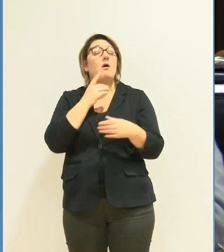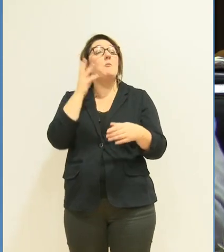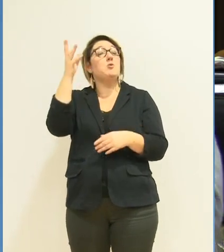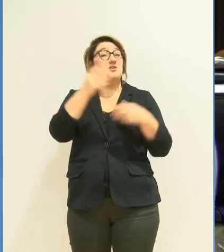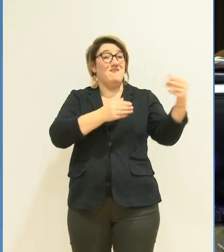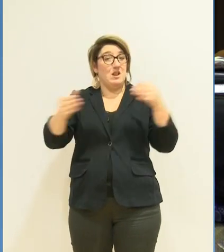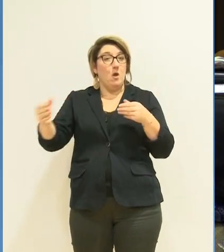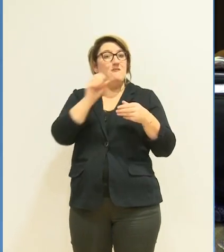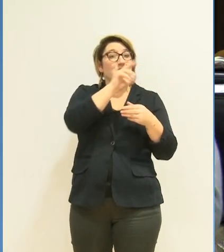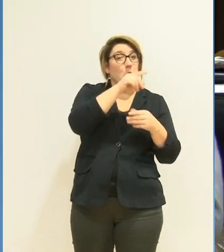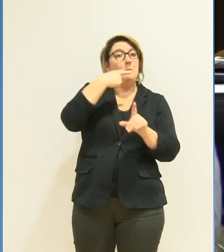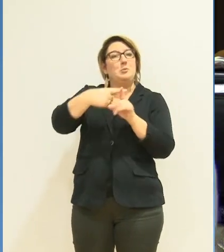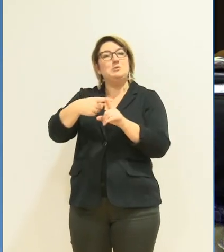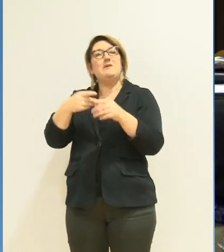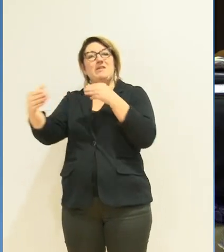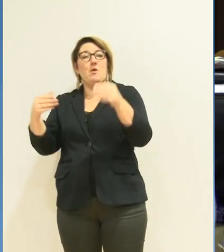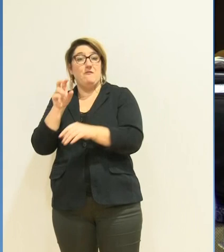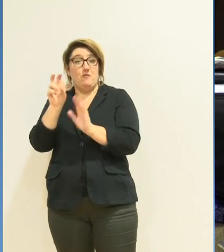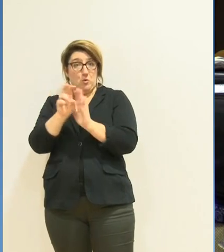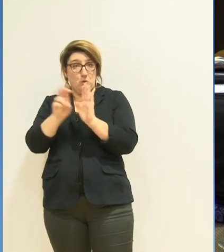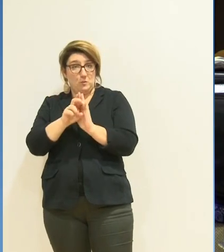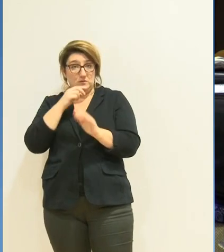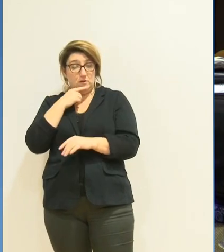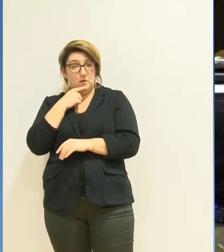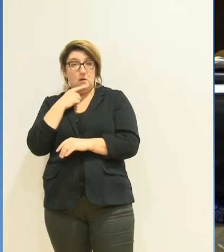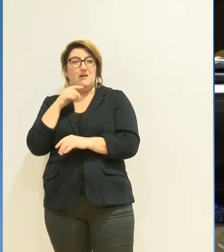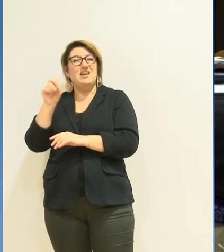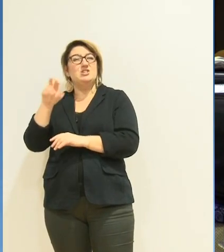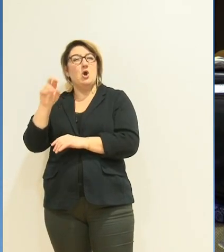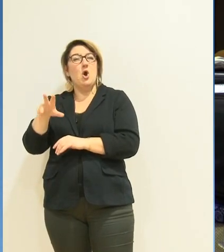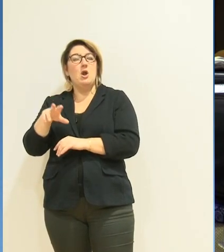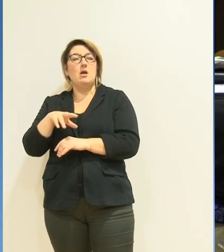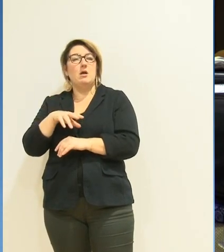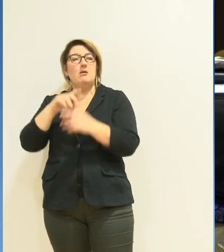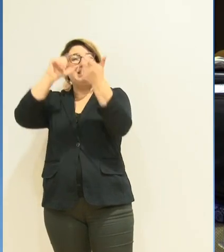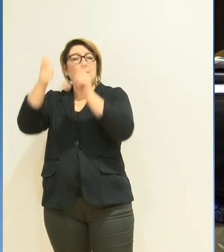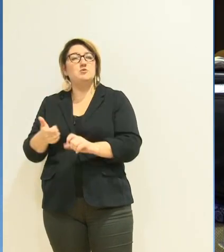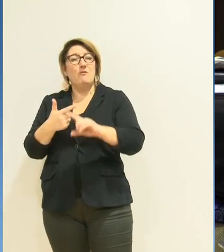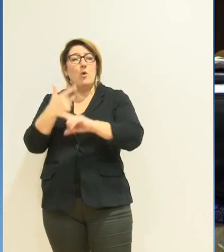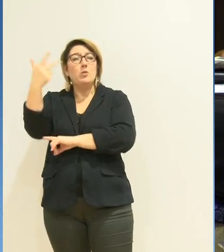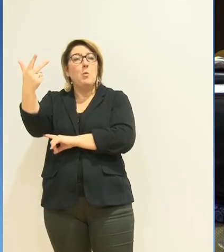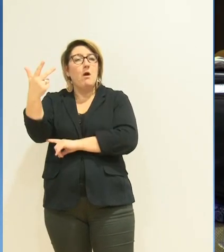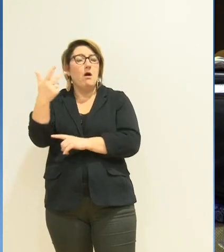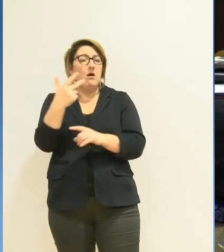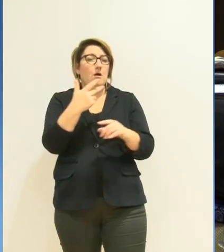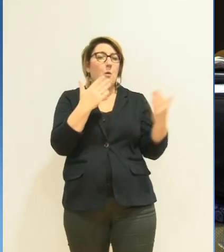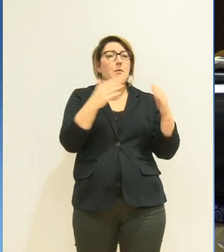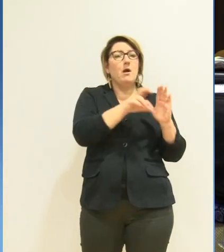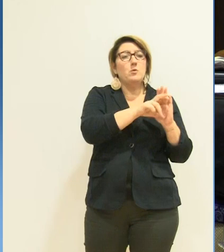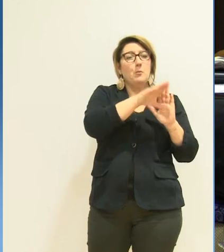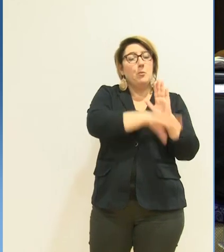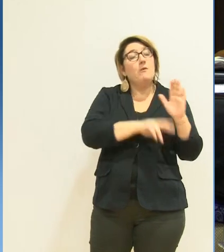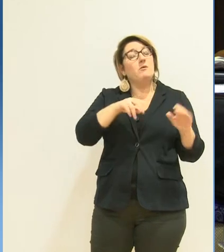et d'echirolles l'art trois fois plus de démolition qu'à grenoble moi je suis toujours quand même un petit peu surpris sur un sujet qui a une ampleur